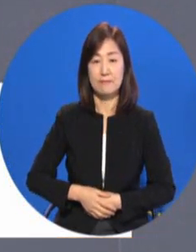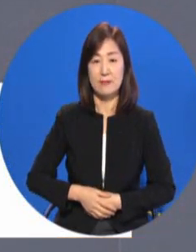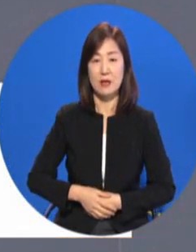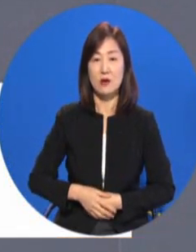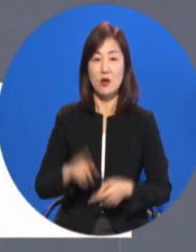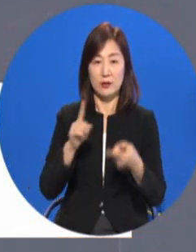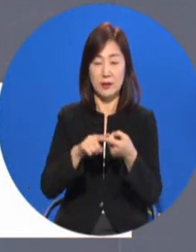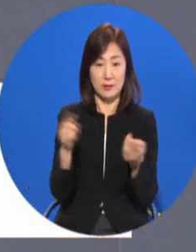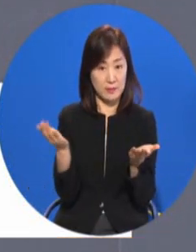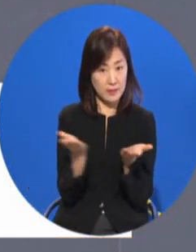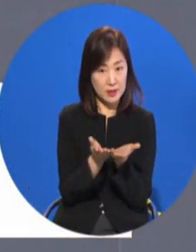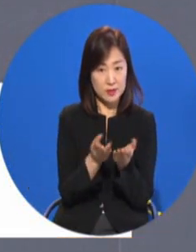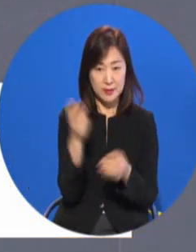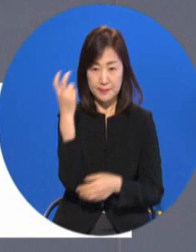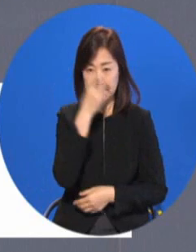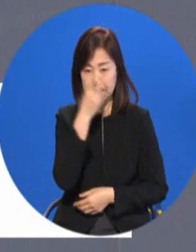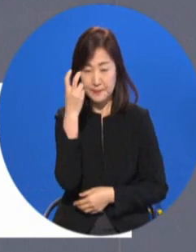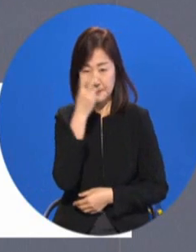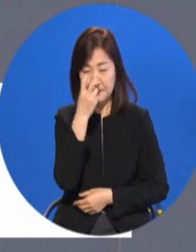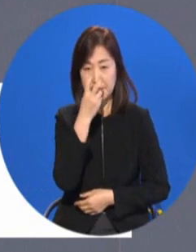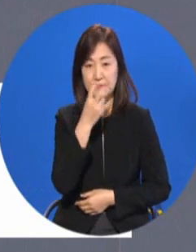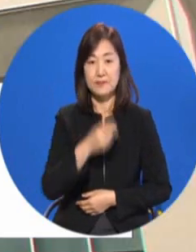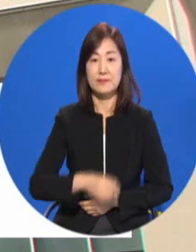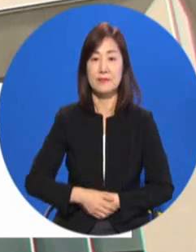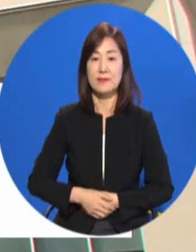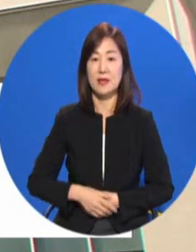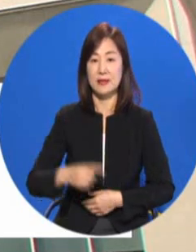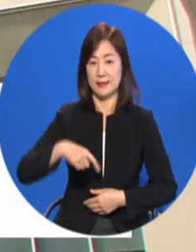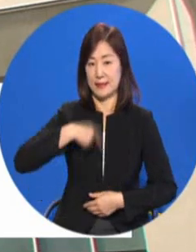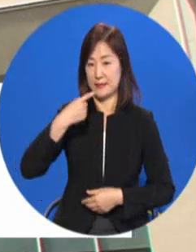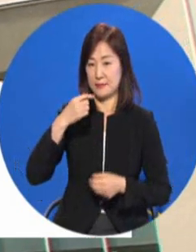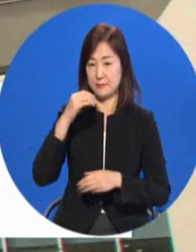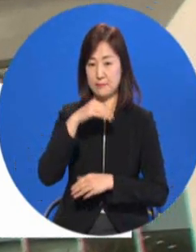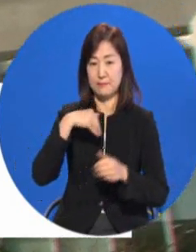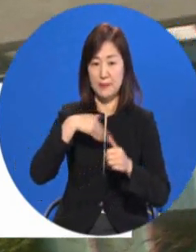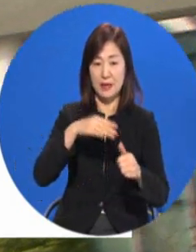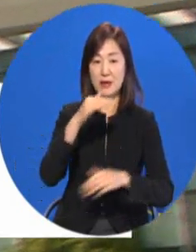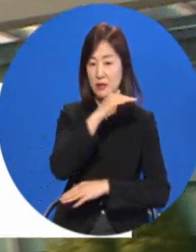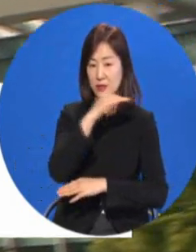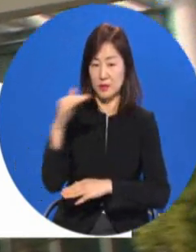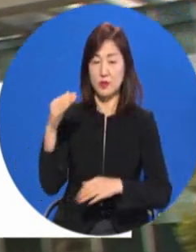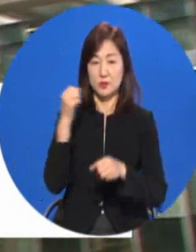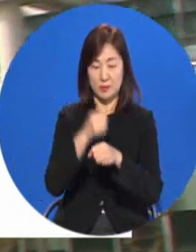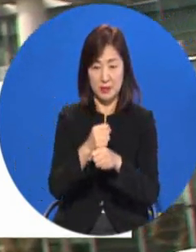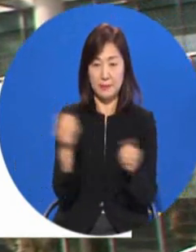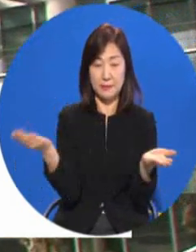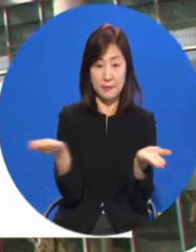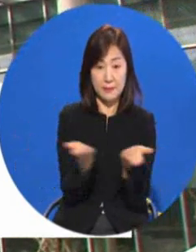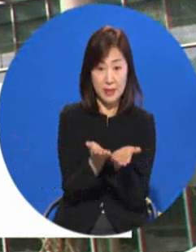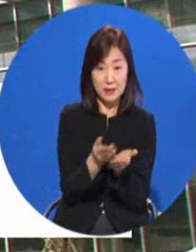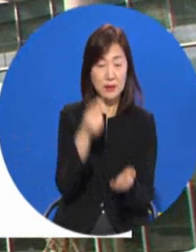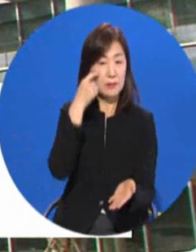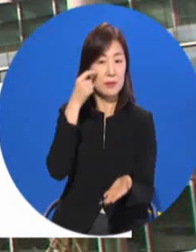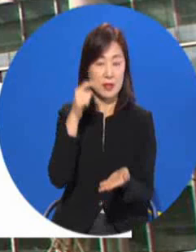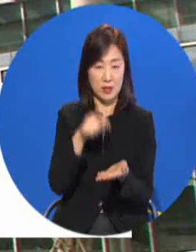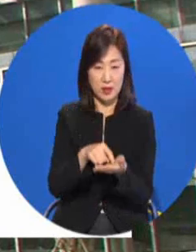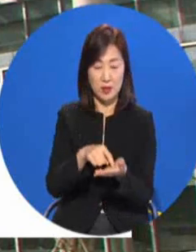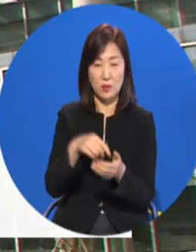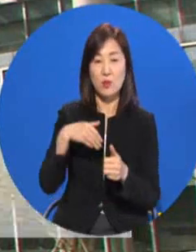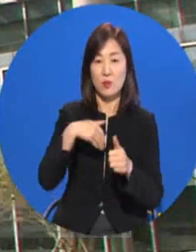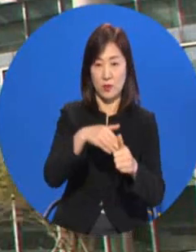우리가 그런 포를 해서 그 자체 파견 기준을 만들어서 그 중에서 협력을 선발해서 보낸